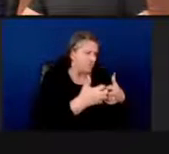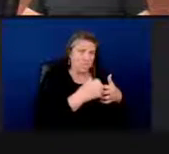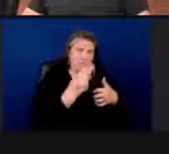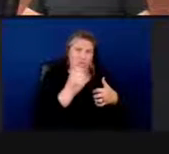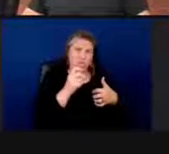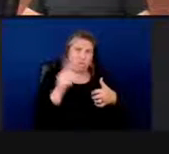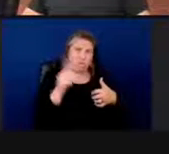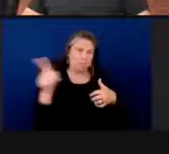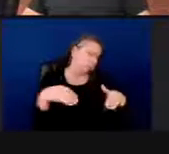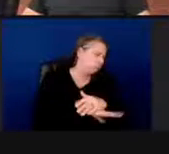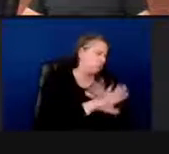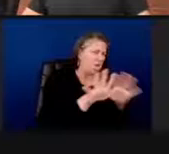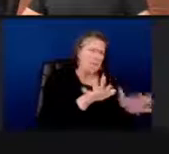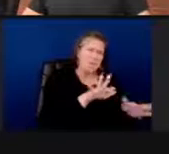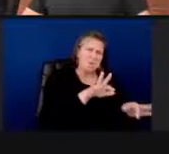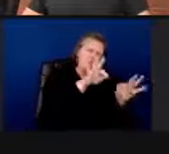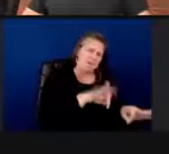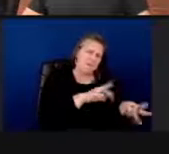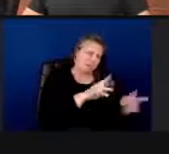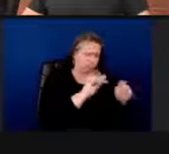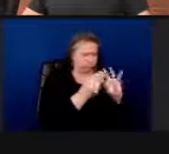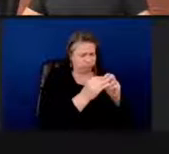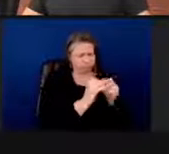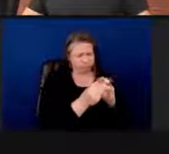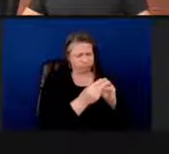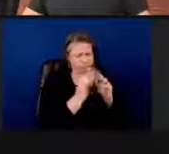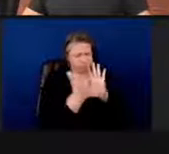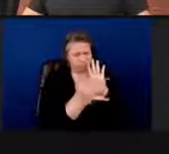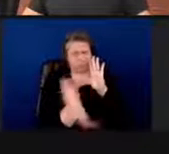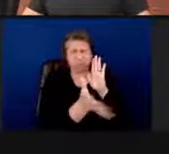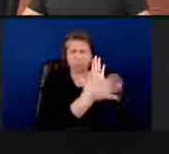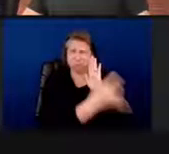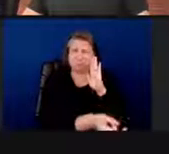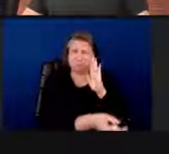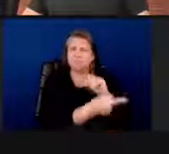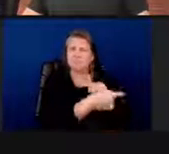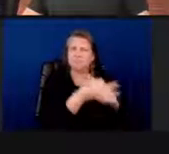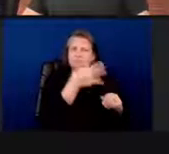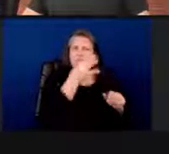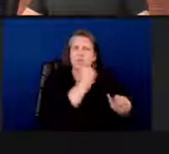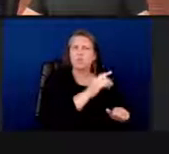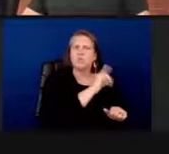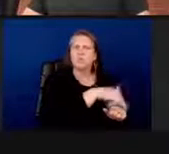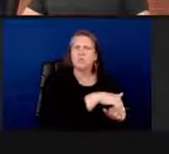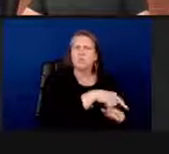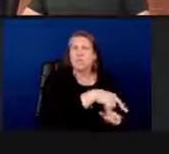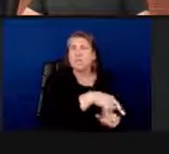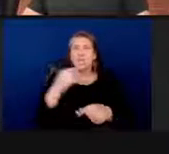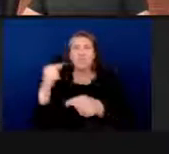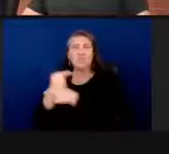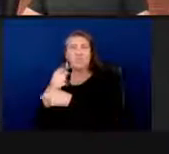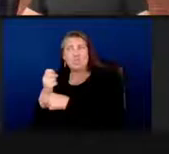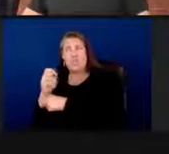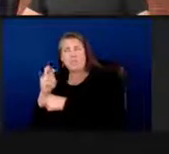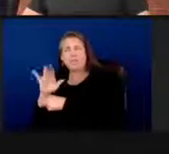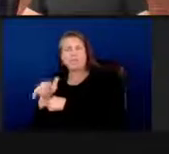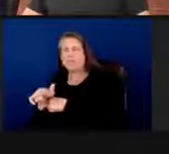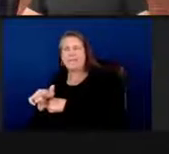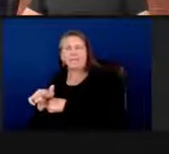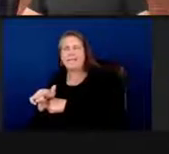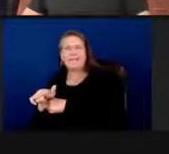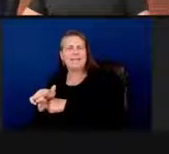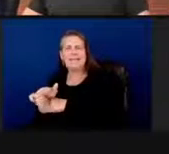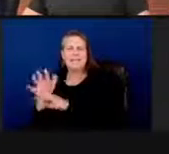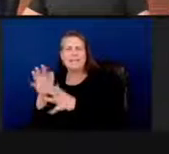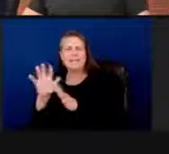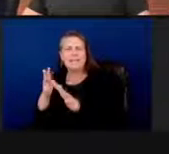ولكننا نضعهم في صف آخر ويتمكنون من تطبيق كل الأمور التي أخذوها في صف الرياضيات